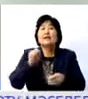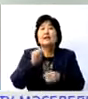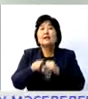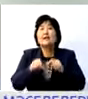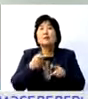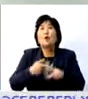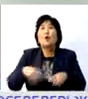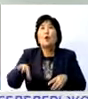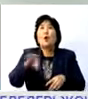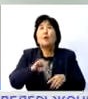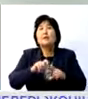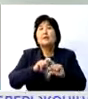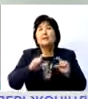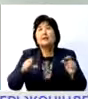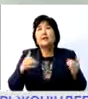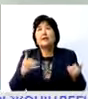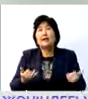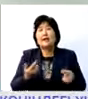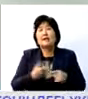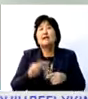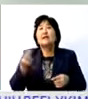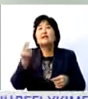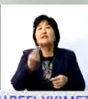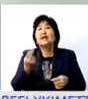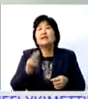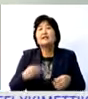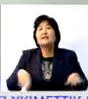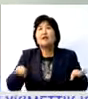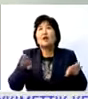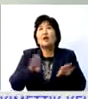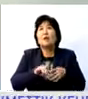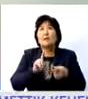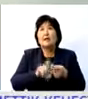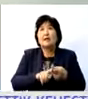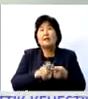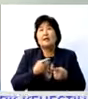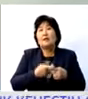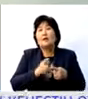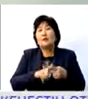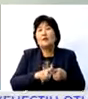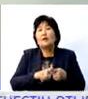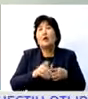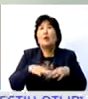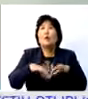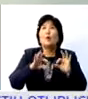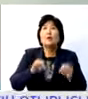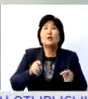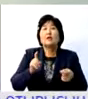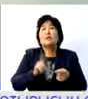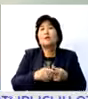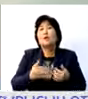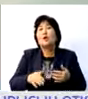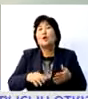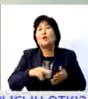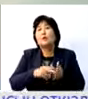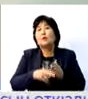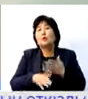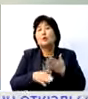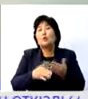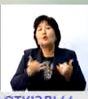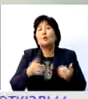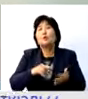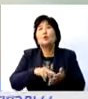облыстық басқармаларға мына қазіргі цифровизацияға байланысты, неге байланысты, қолөнерге байланысты жобаларды қолдау деген. Бұл